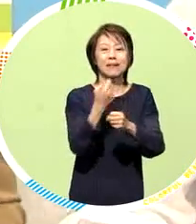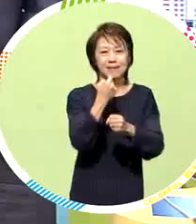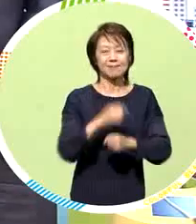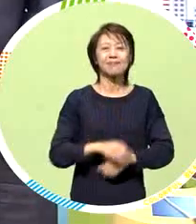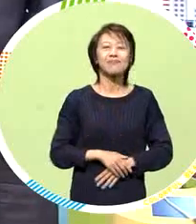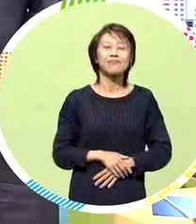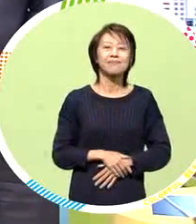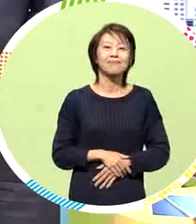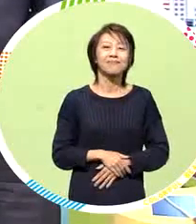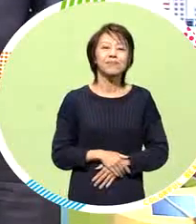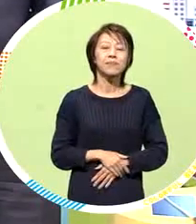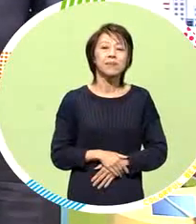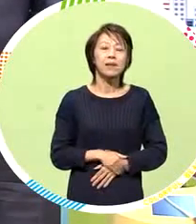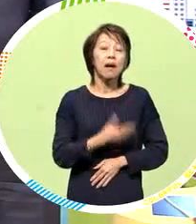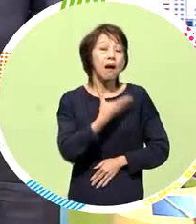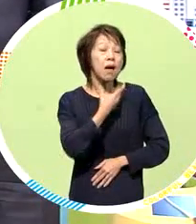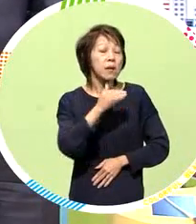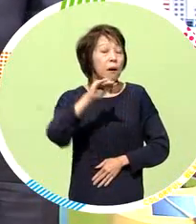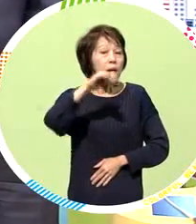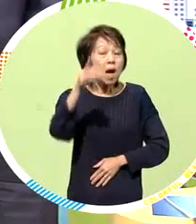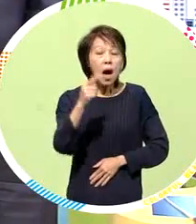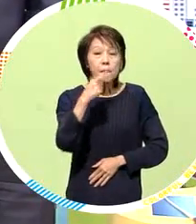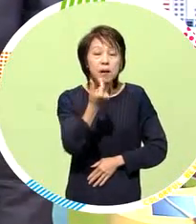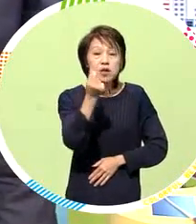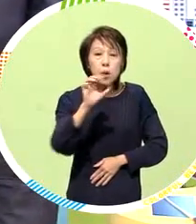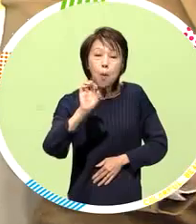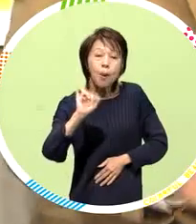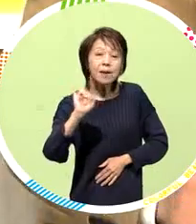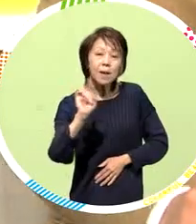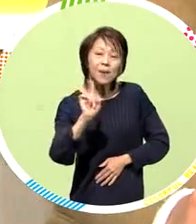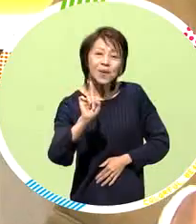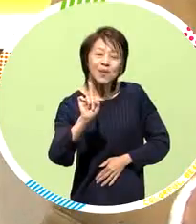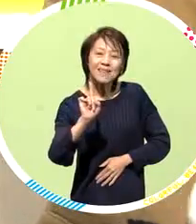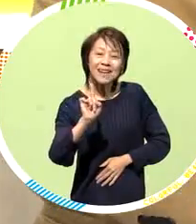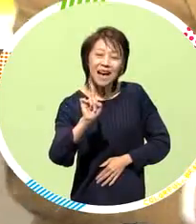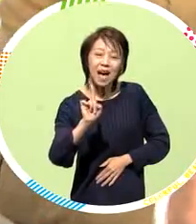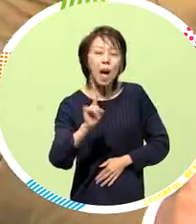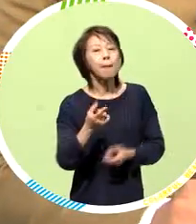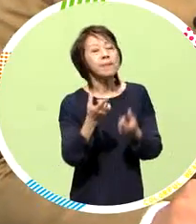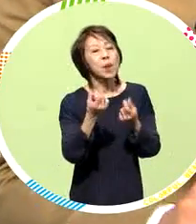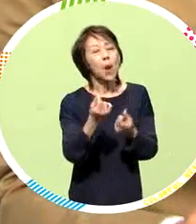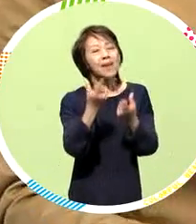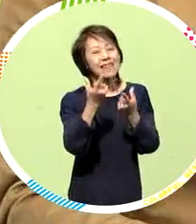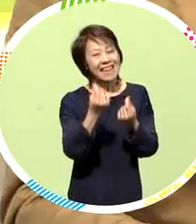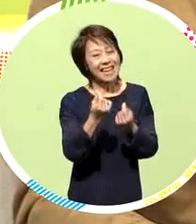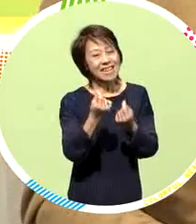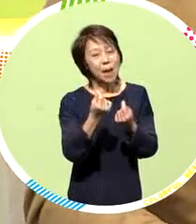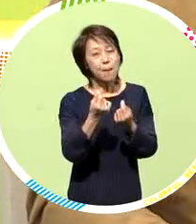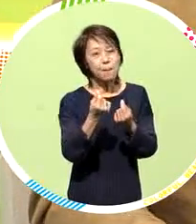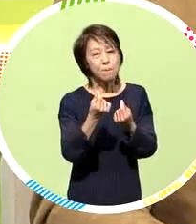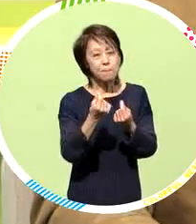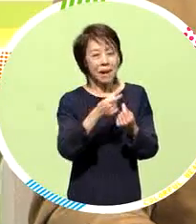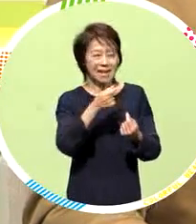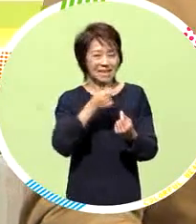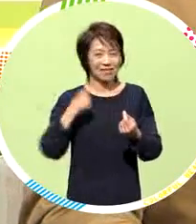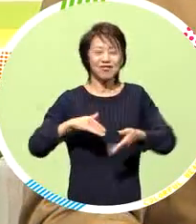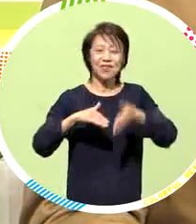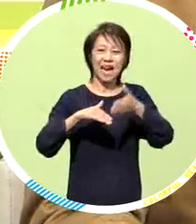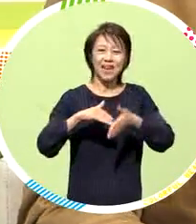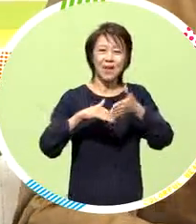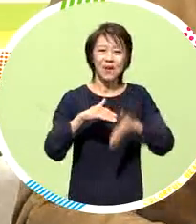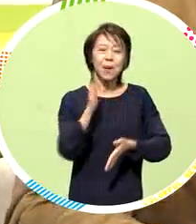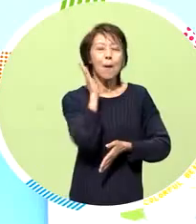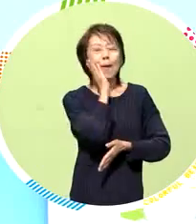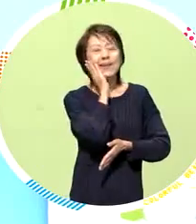ブーブー市浅間山口もえさんはパターンですかああですねやっぱり中学休暇料理は美味しい